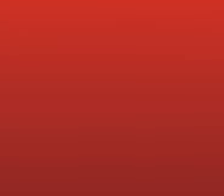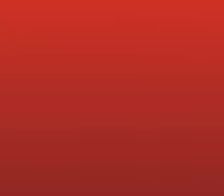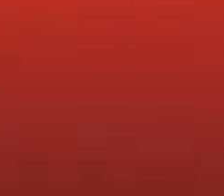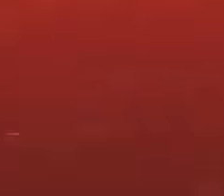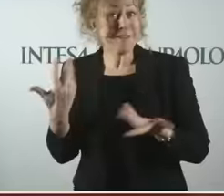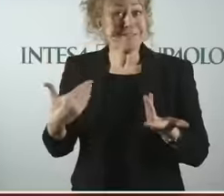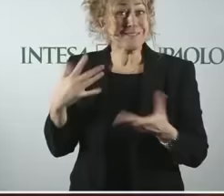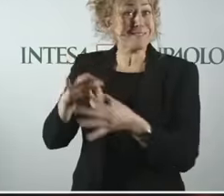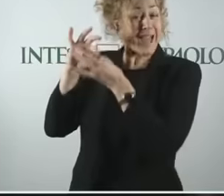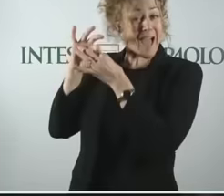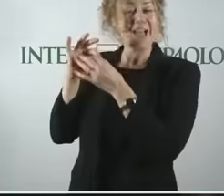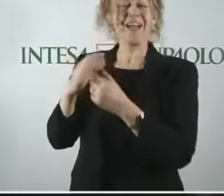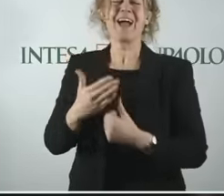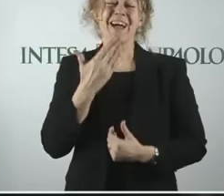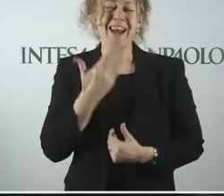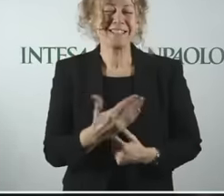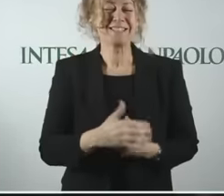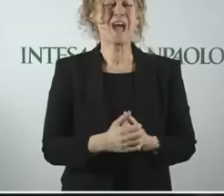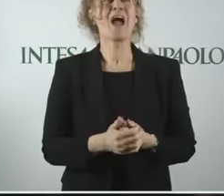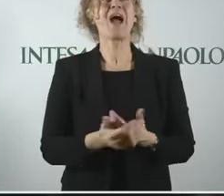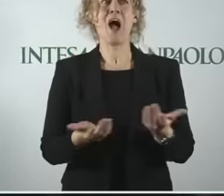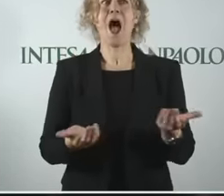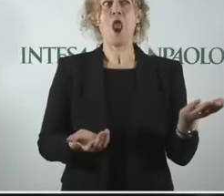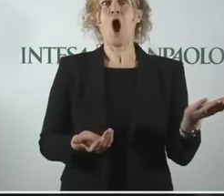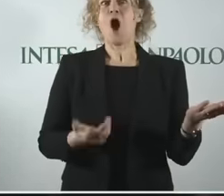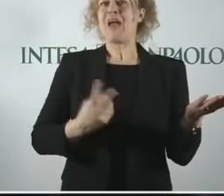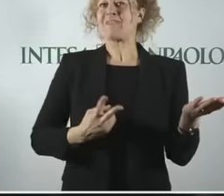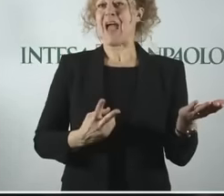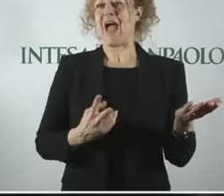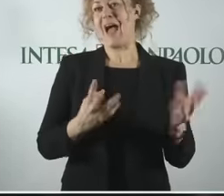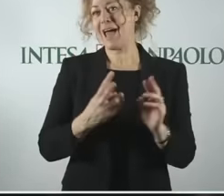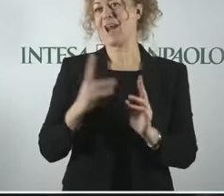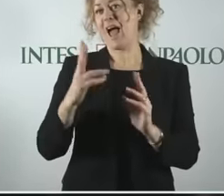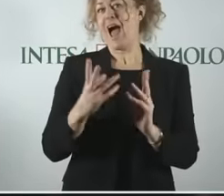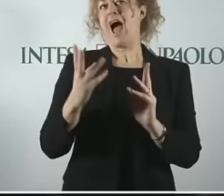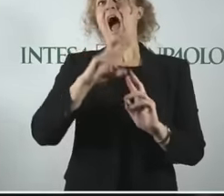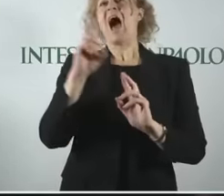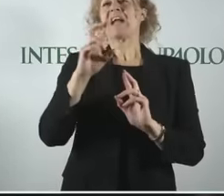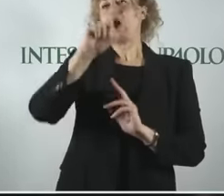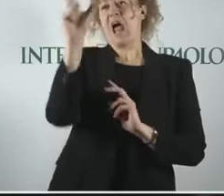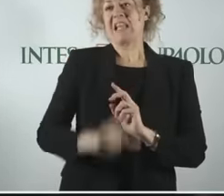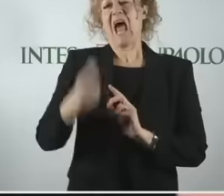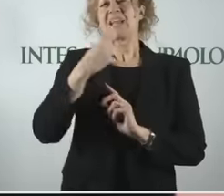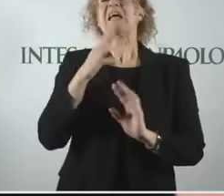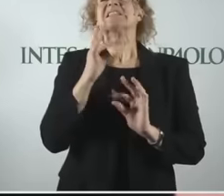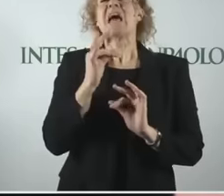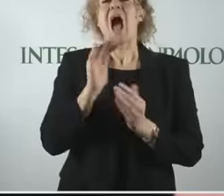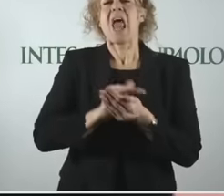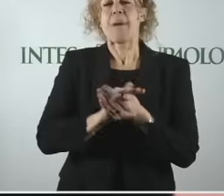grazie Allora beh certo che come dire che in gran parte dell'Italia centrale si fa il pane senza sale lo sappiamo e sappiamo anche